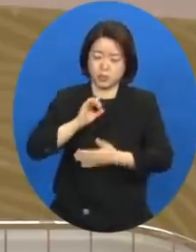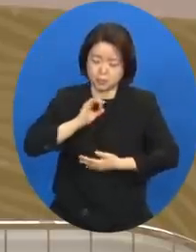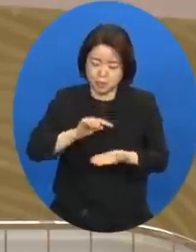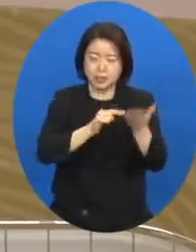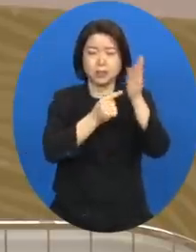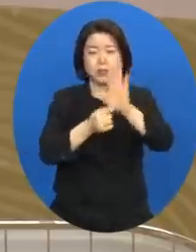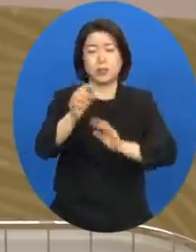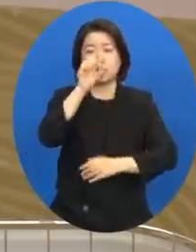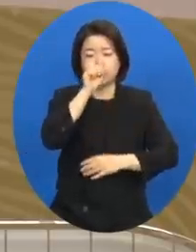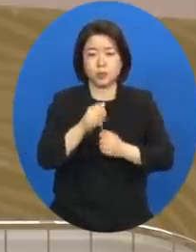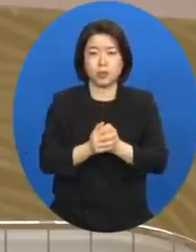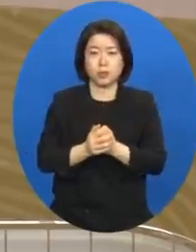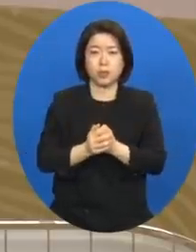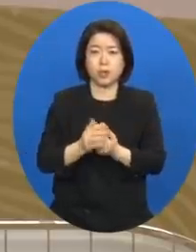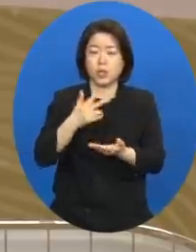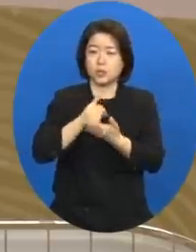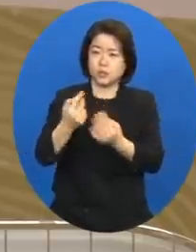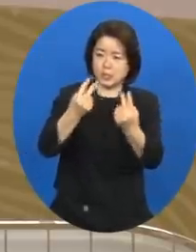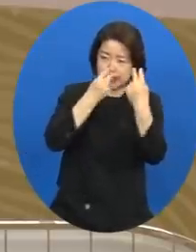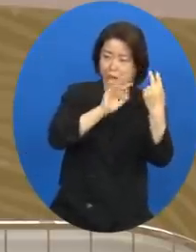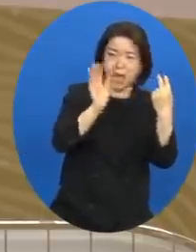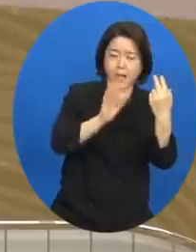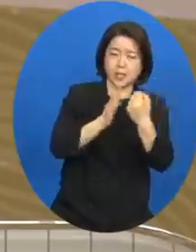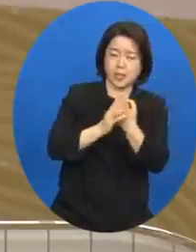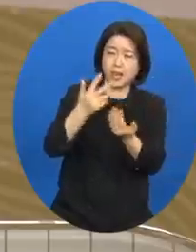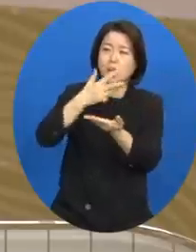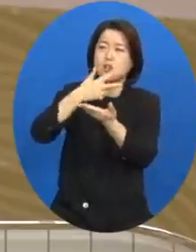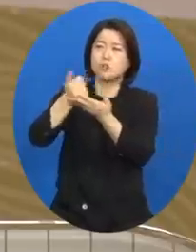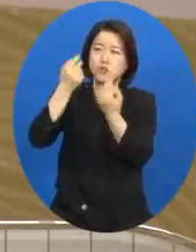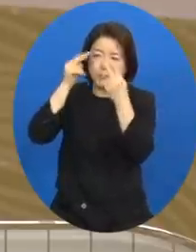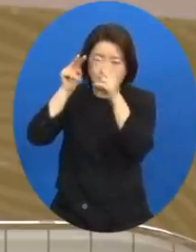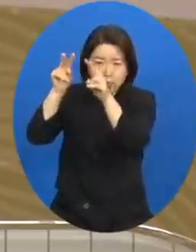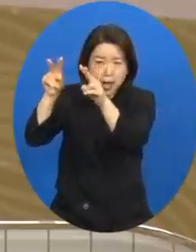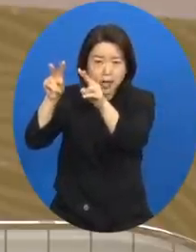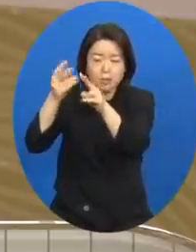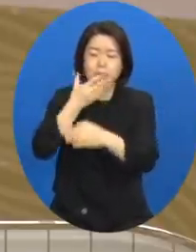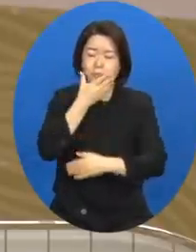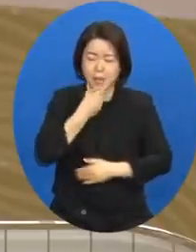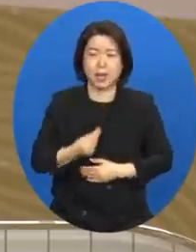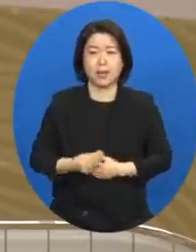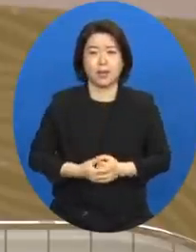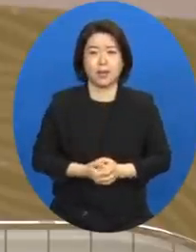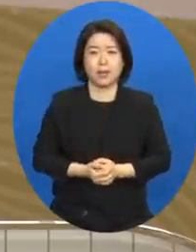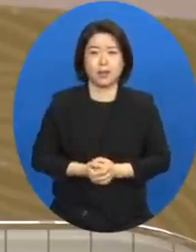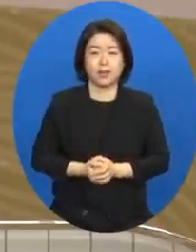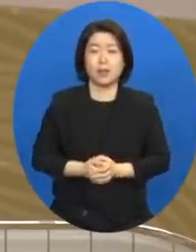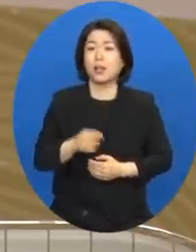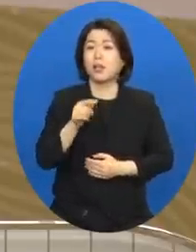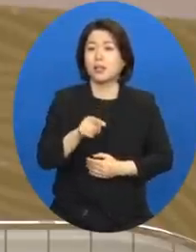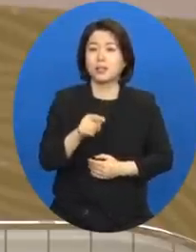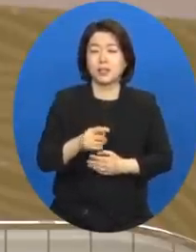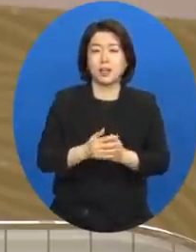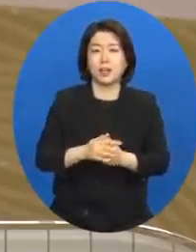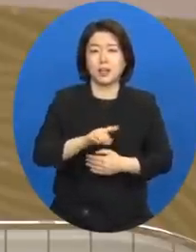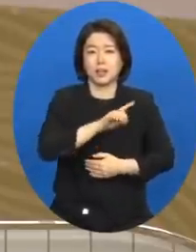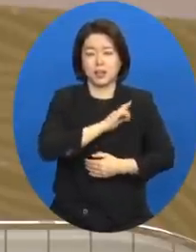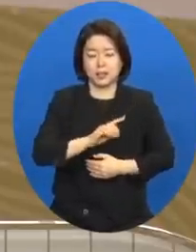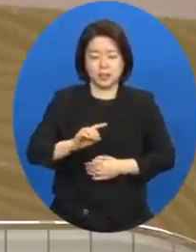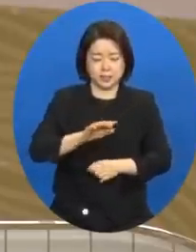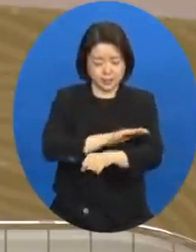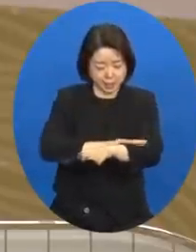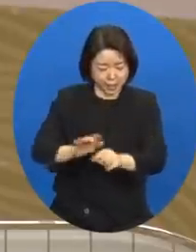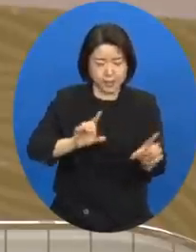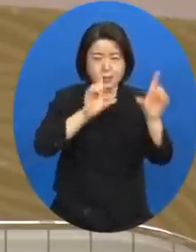좋겠고 사람들이 나를 보지 않고 주님을 바라보면 행복해요. 그게 가장 잘 사는